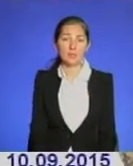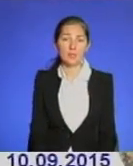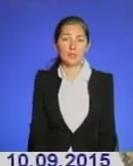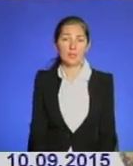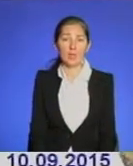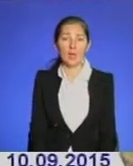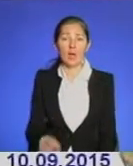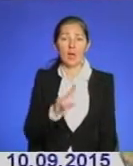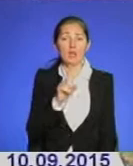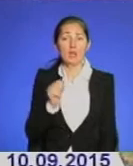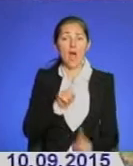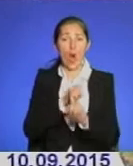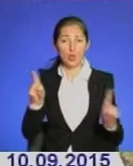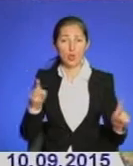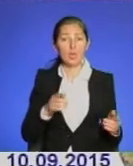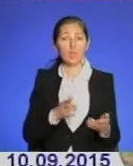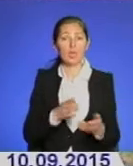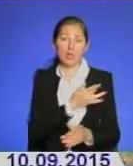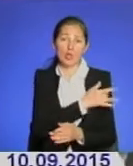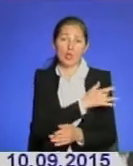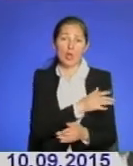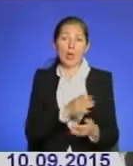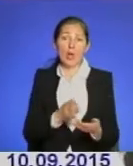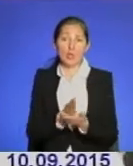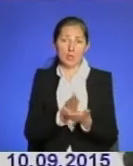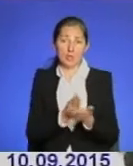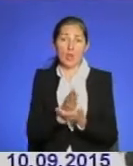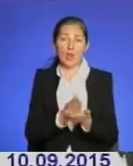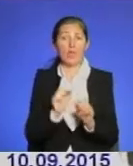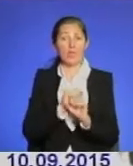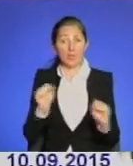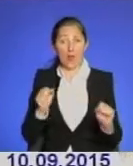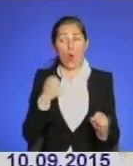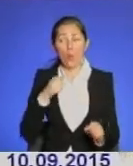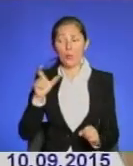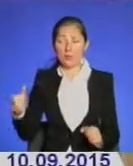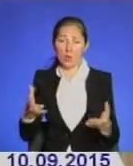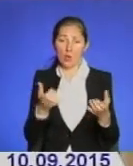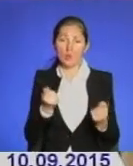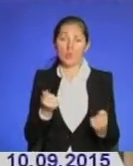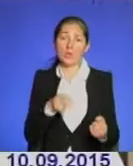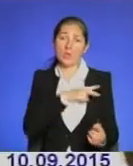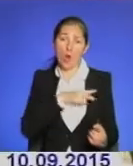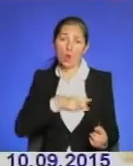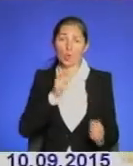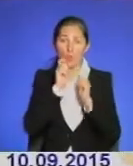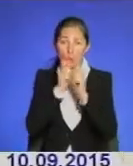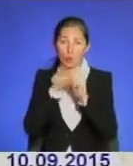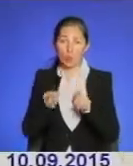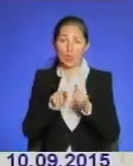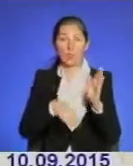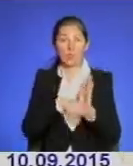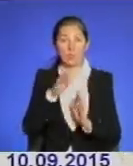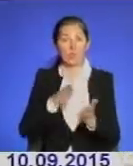За особливі заслуги та відвагу бійці отримали нагороди, подарунки та підвищення по службі. Прапорщик Михайло, а вже